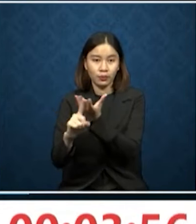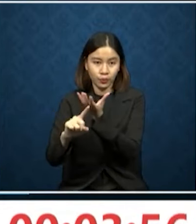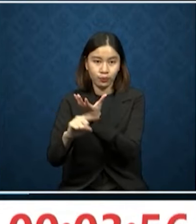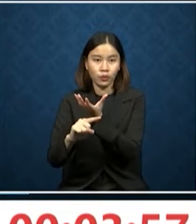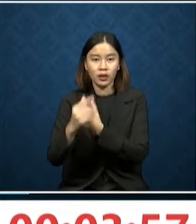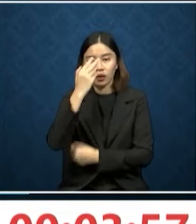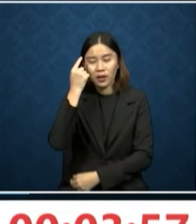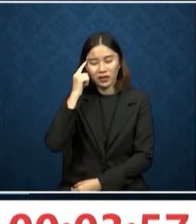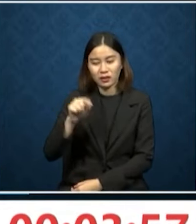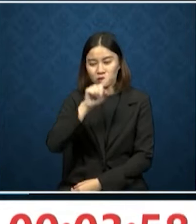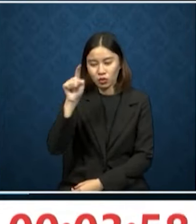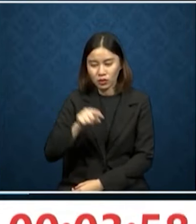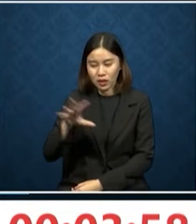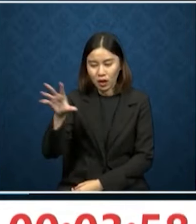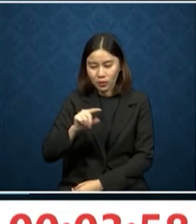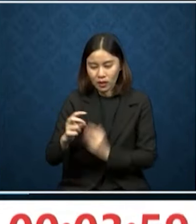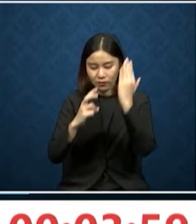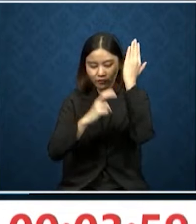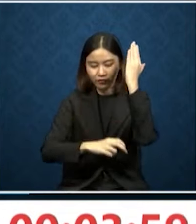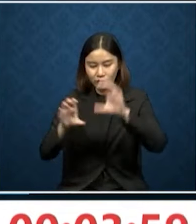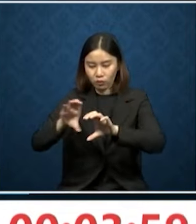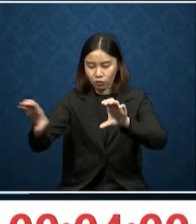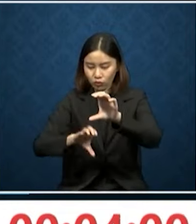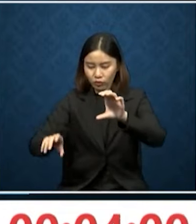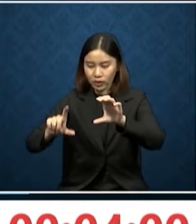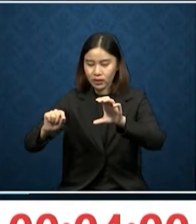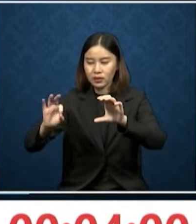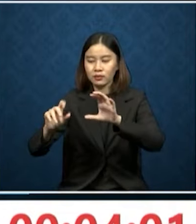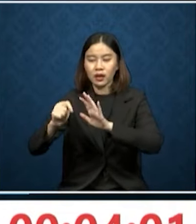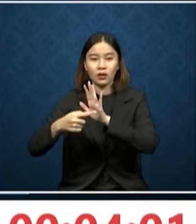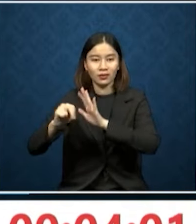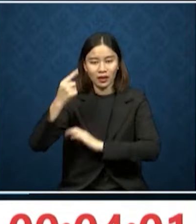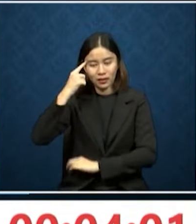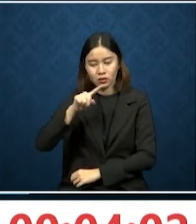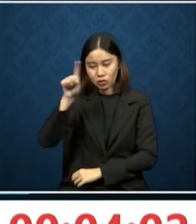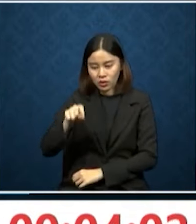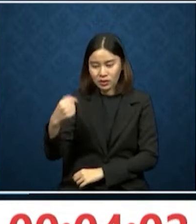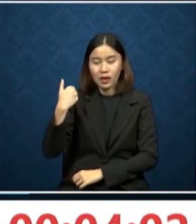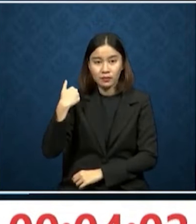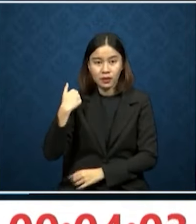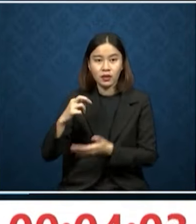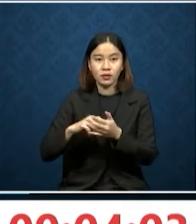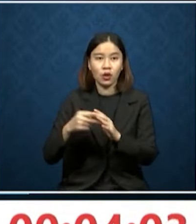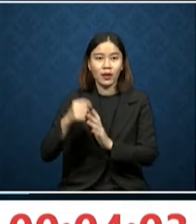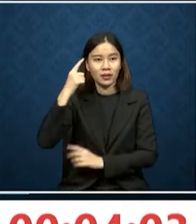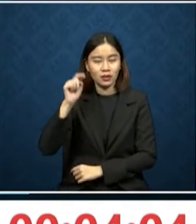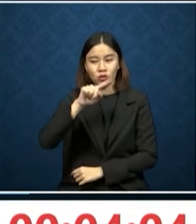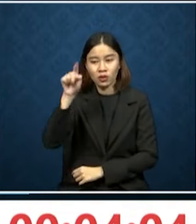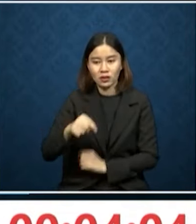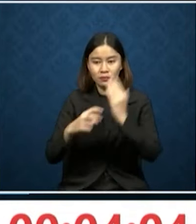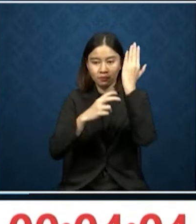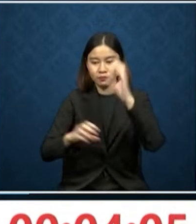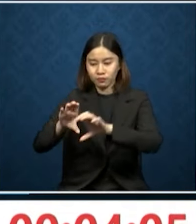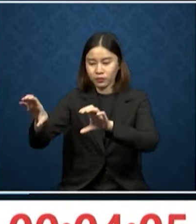ราะสงสัยในที่มาของยางจำนวน29ตันที่อยู่ในจำนวนนั้นกล่าวคือสงสัยยาง